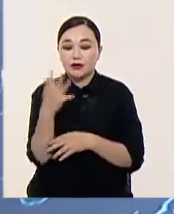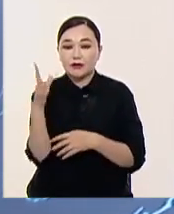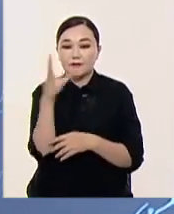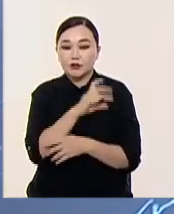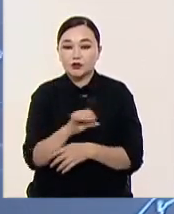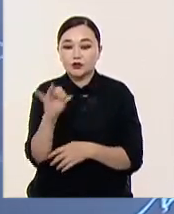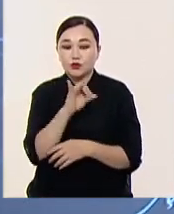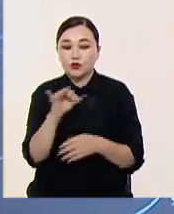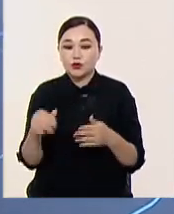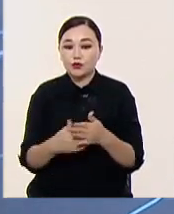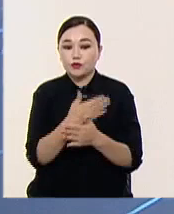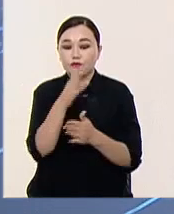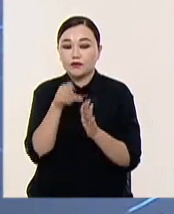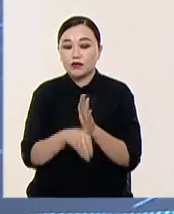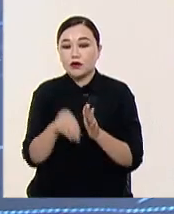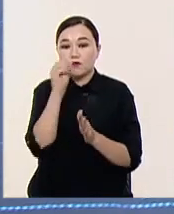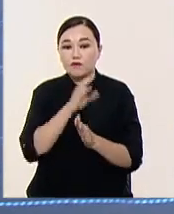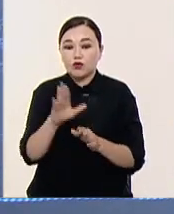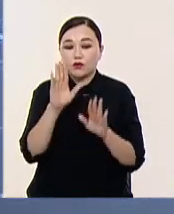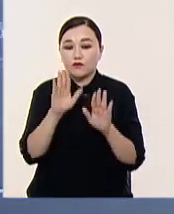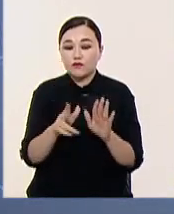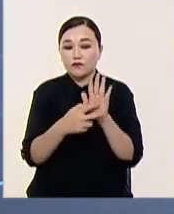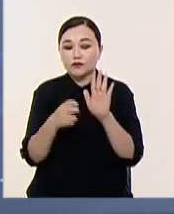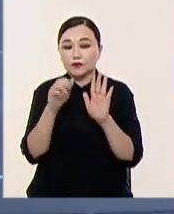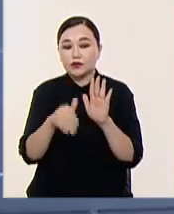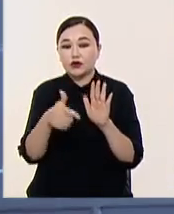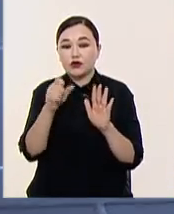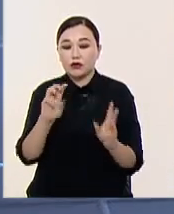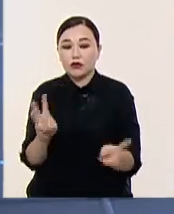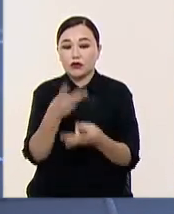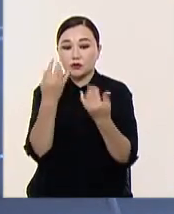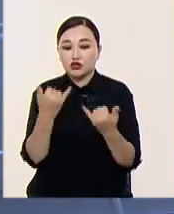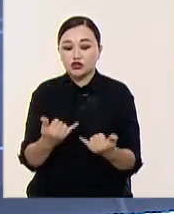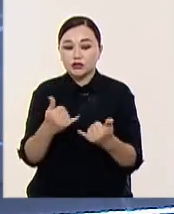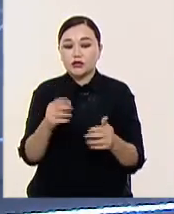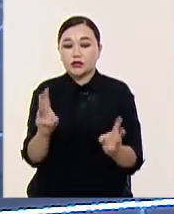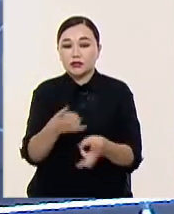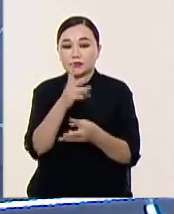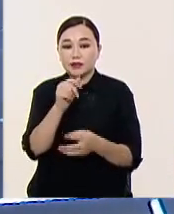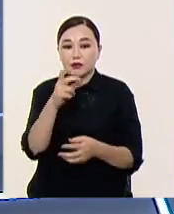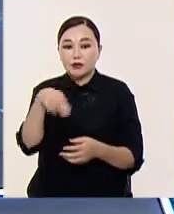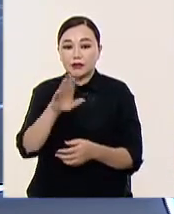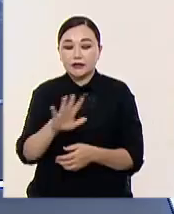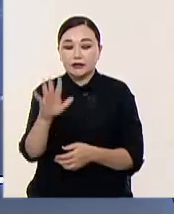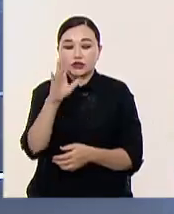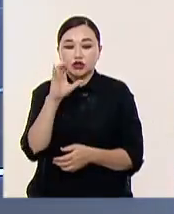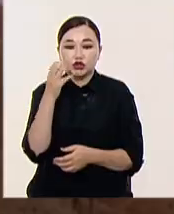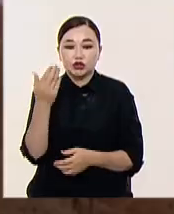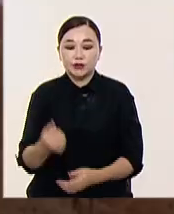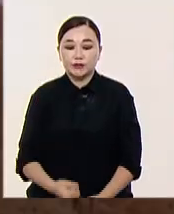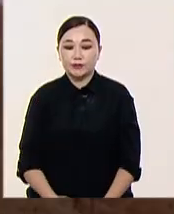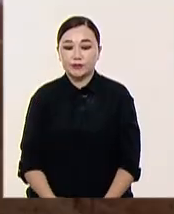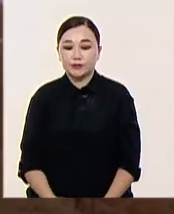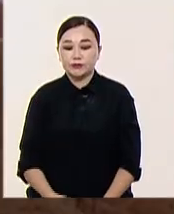историю метеонаблюдений только в Европе сгорело более 800 тысяч гектаров прямо сейчас полыхает Западное побережье США